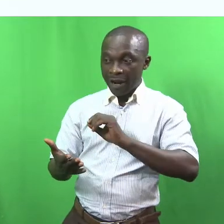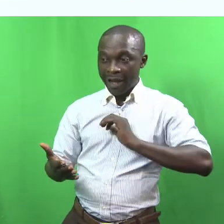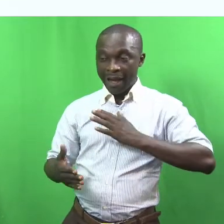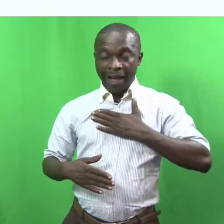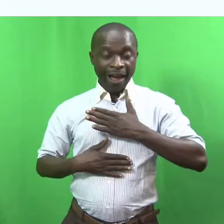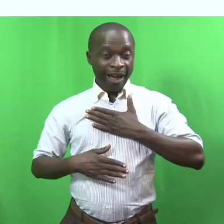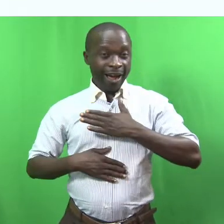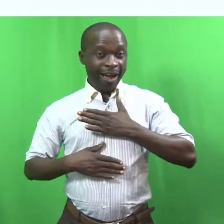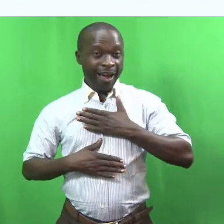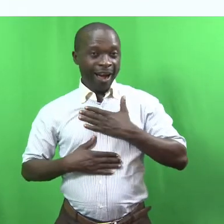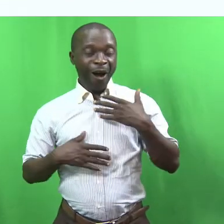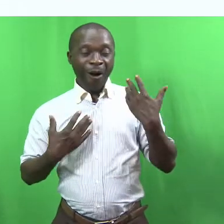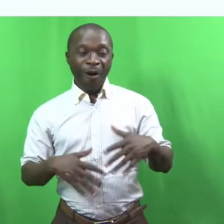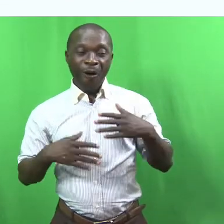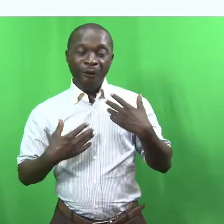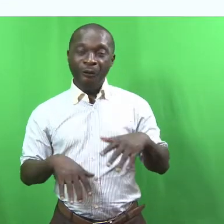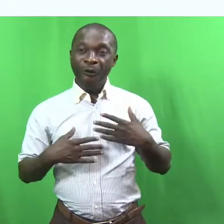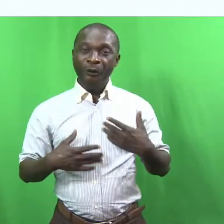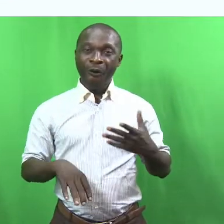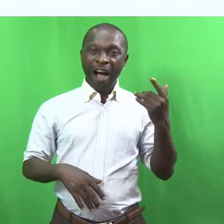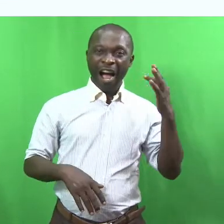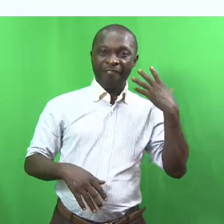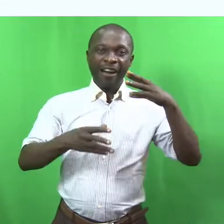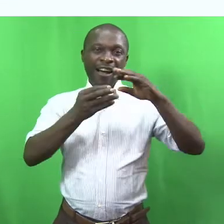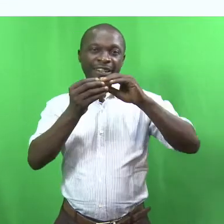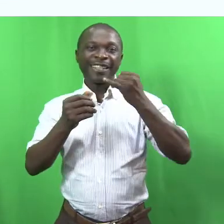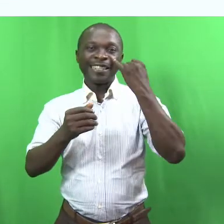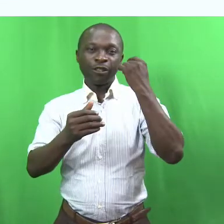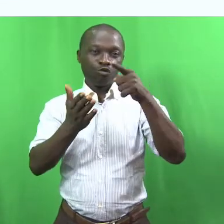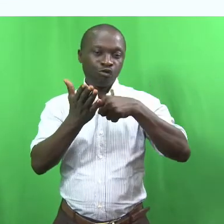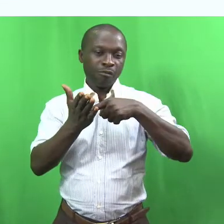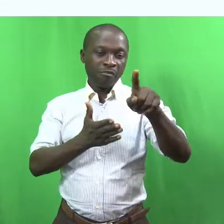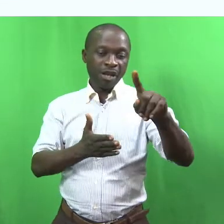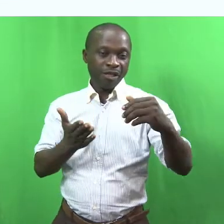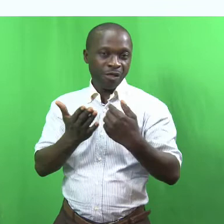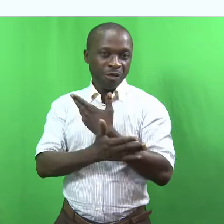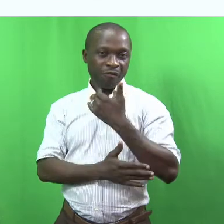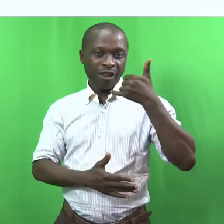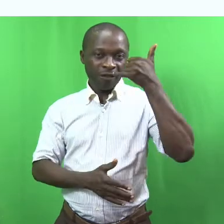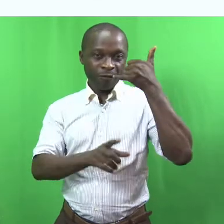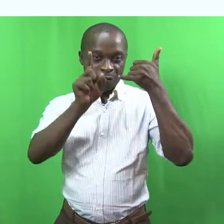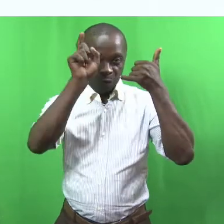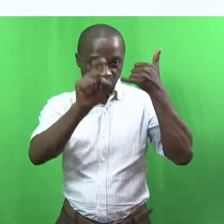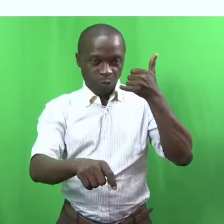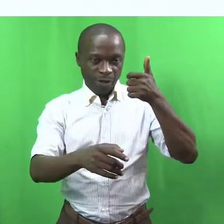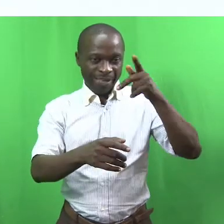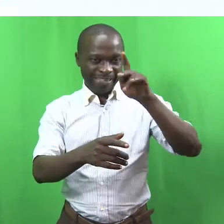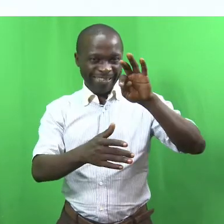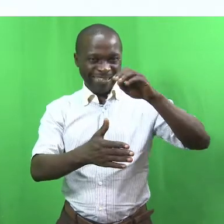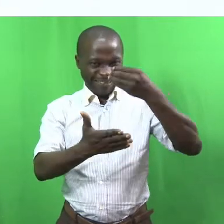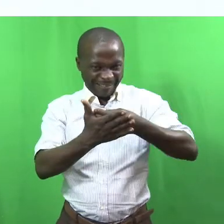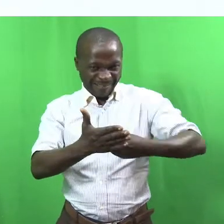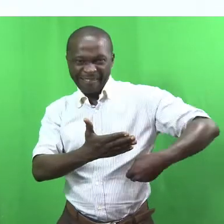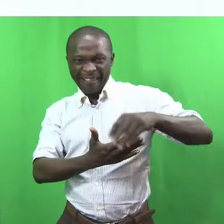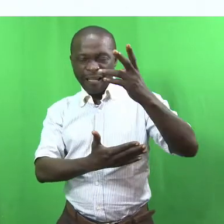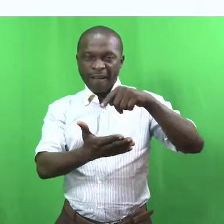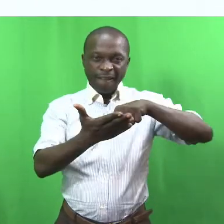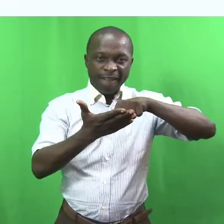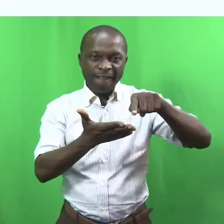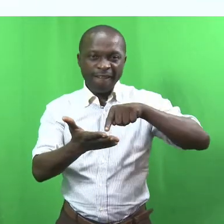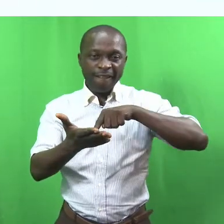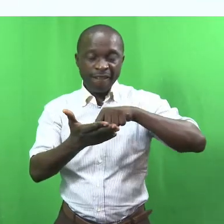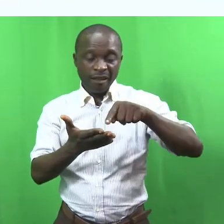Joseph John Gouté, de faire surseoir à la mise en œuvre la collecte par voie numérique des droits de douane et taxes sur